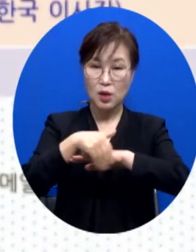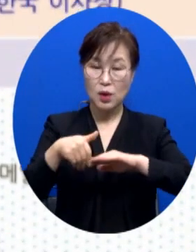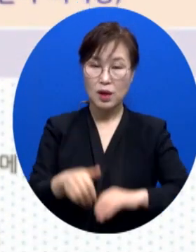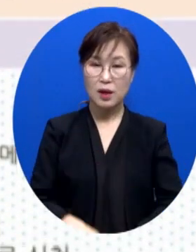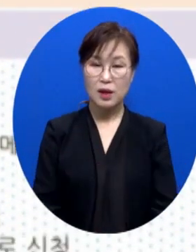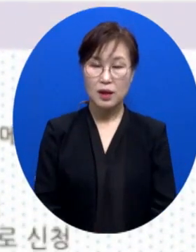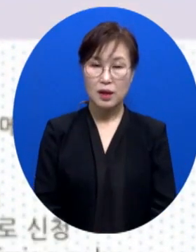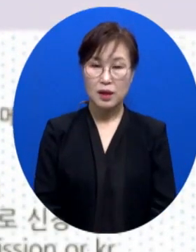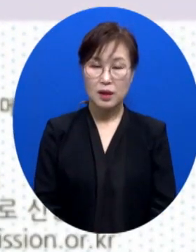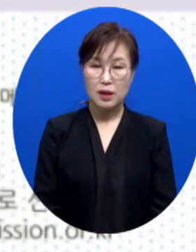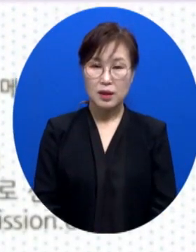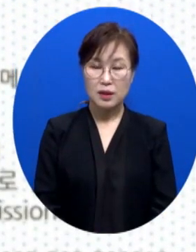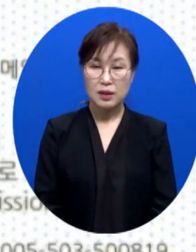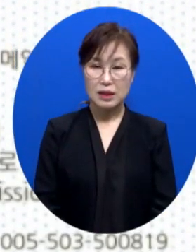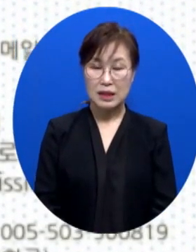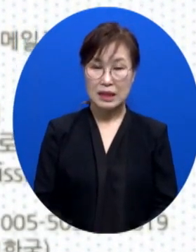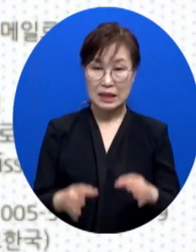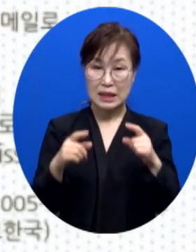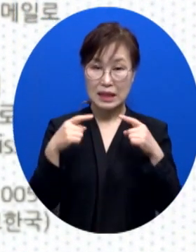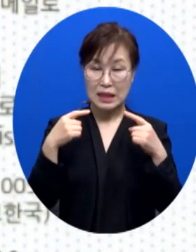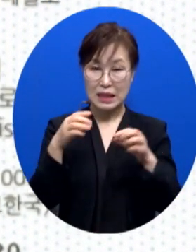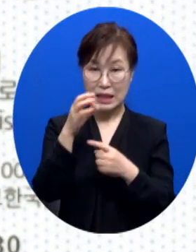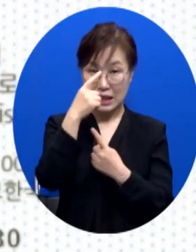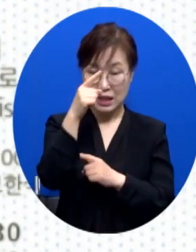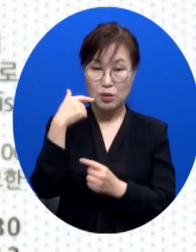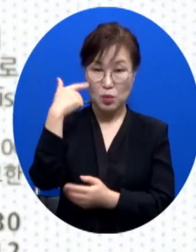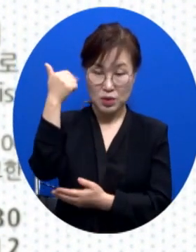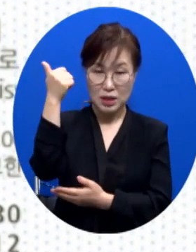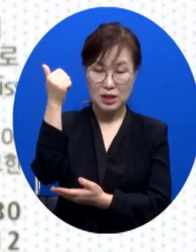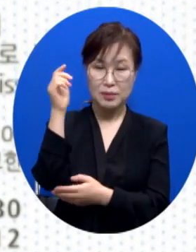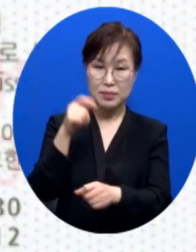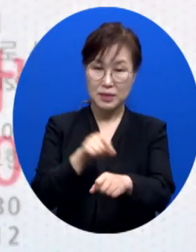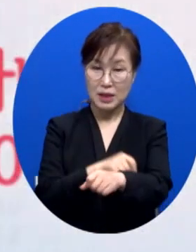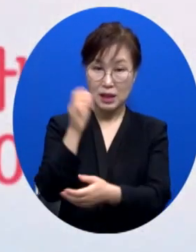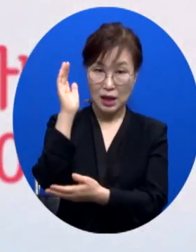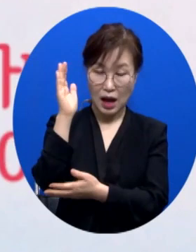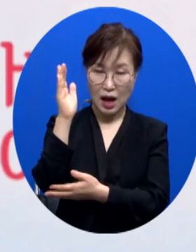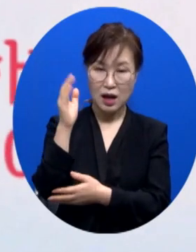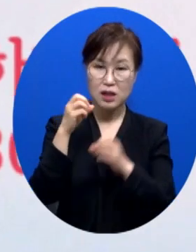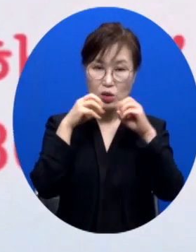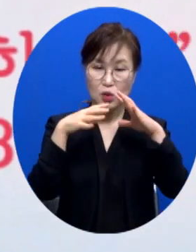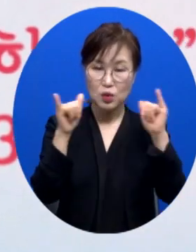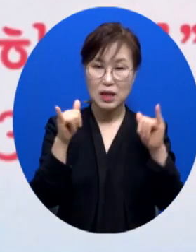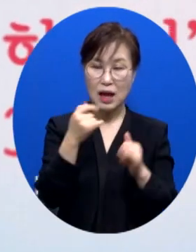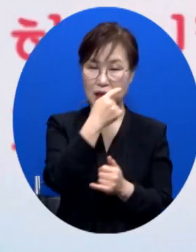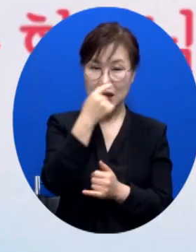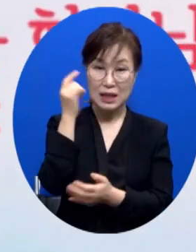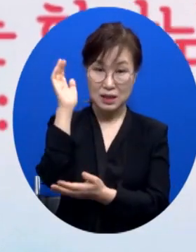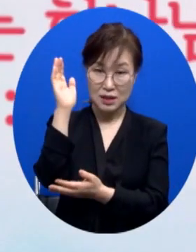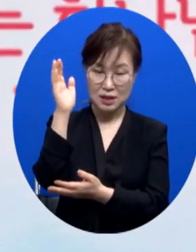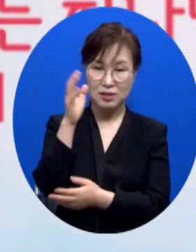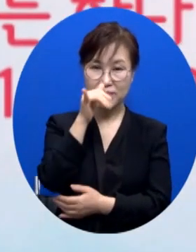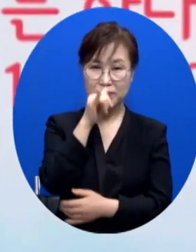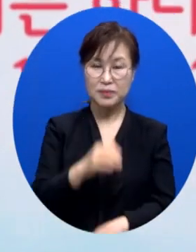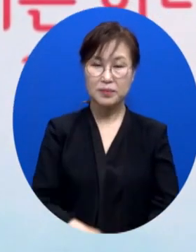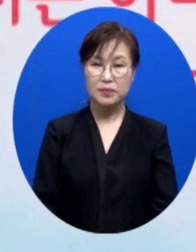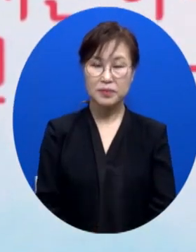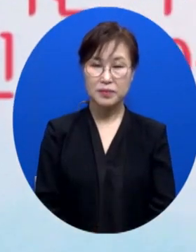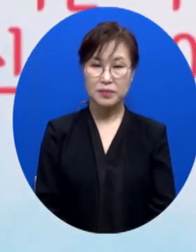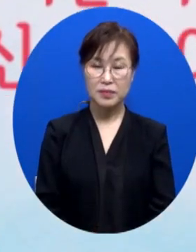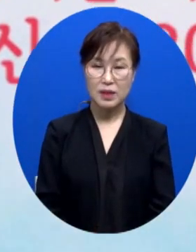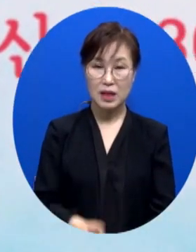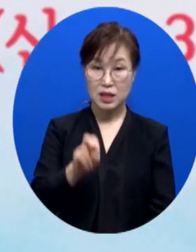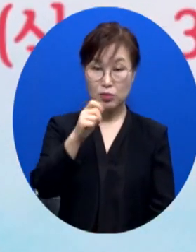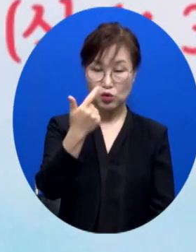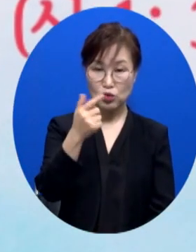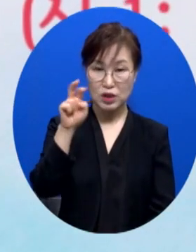한국 대학생 선교회 이종태 목사의 특강과 선교사들의 간증 시간도 이어질 계획입니다. 이번 콘퍼런스는 오는